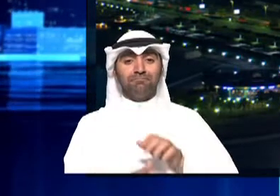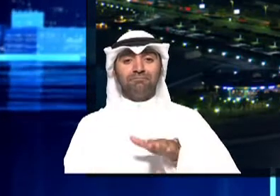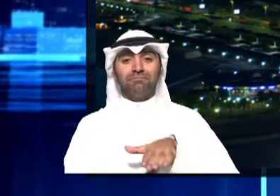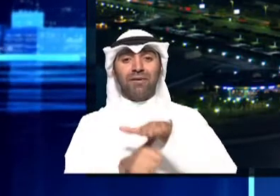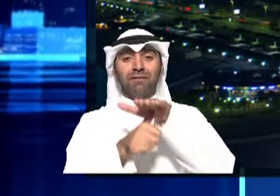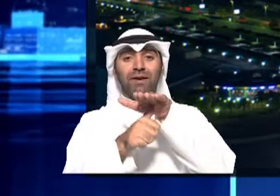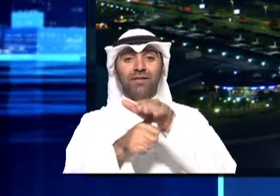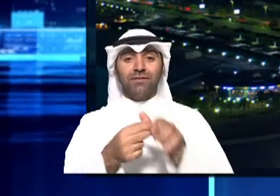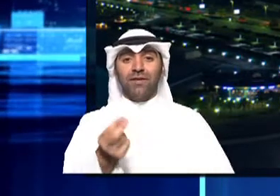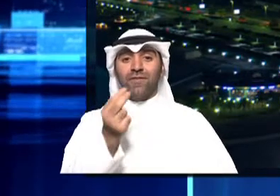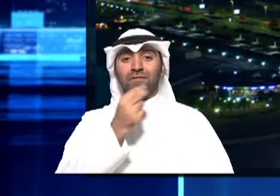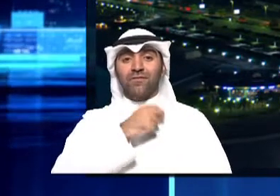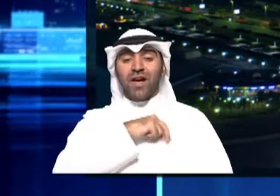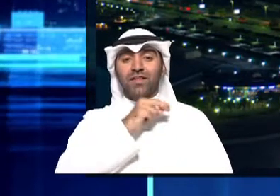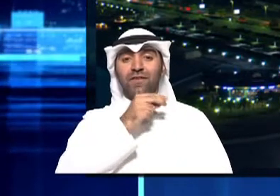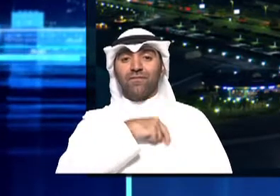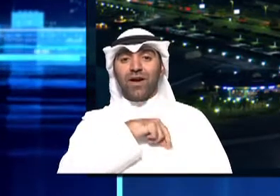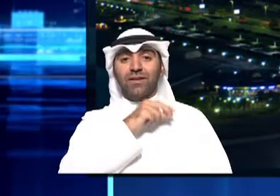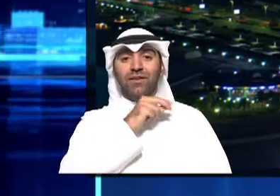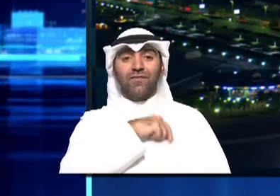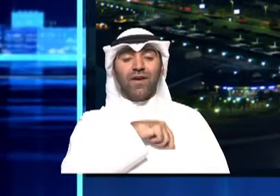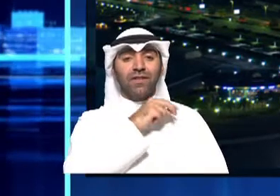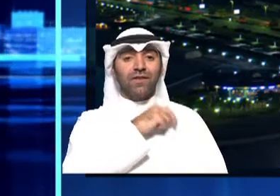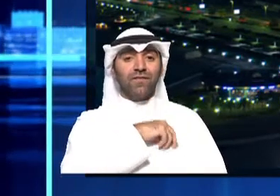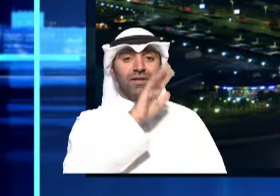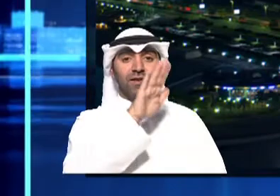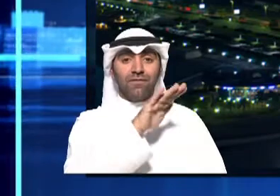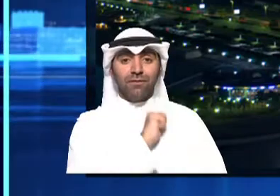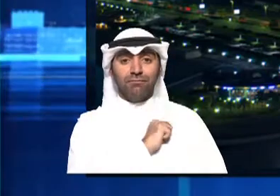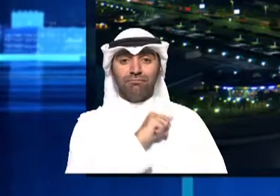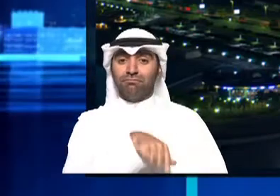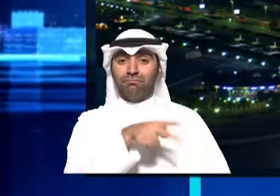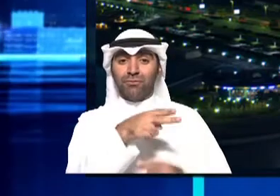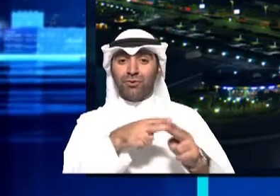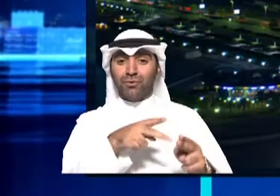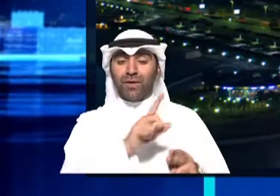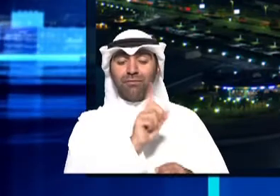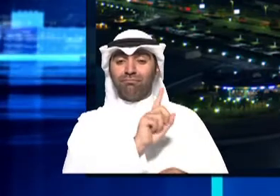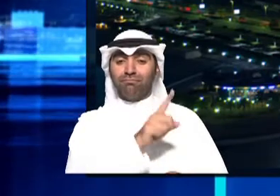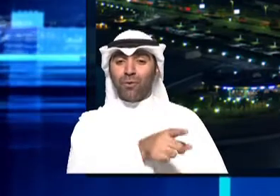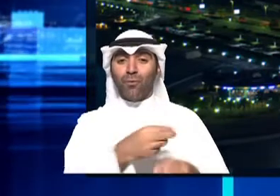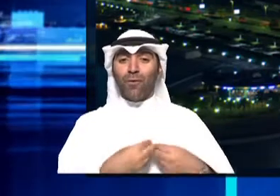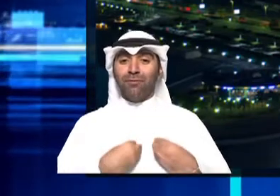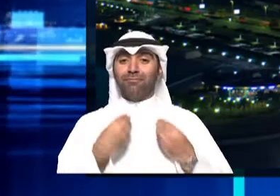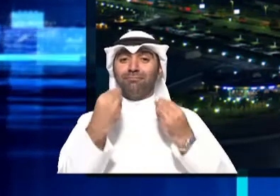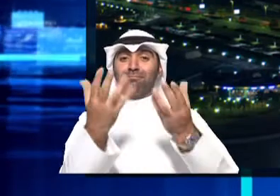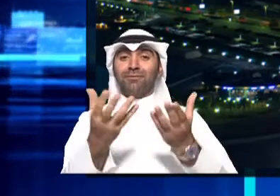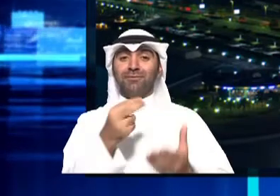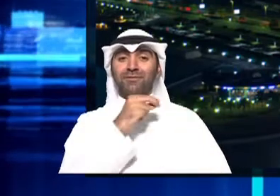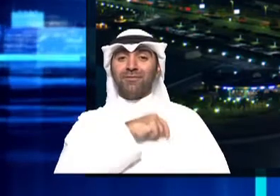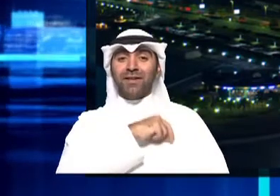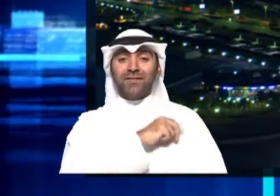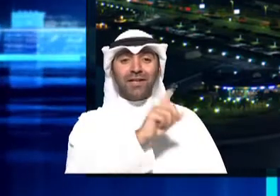الكرسي قيمة مضافة، وقيمة مضافة كبيرة جدا. الشيخ صباح الله يحفظه ويشافيه